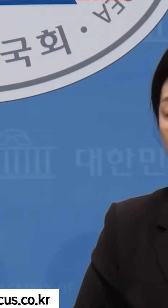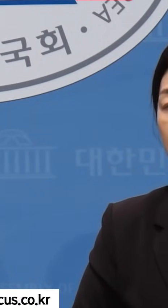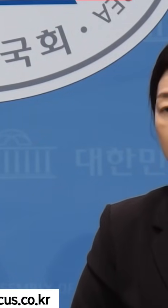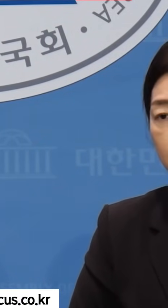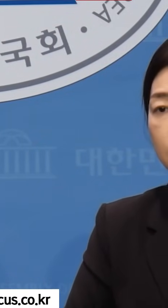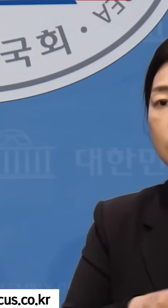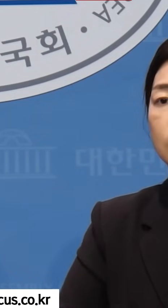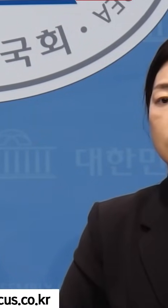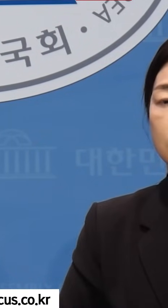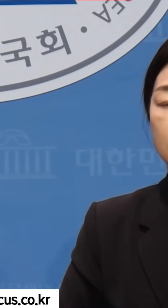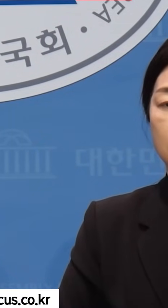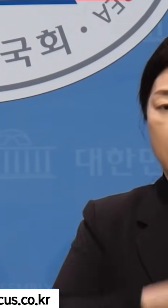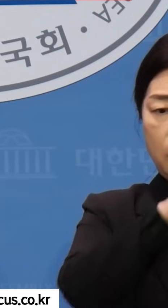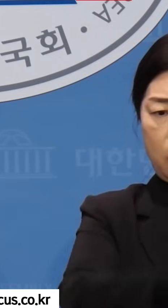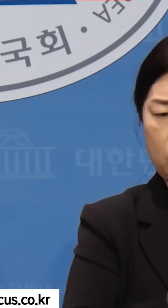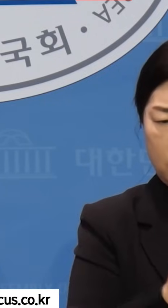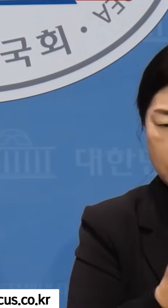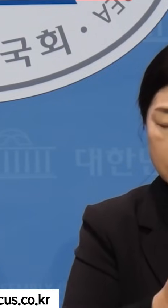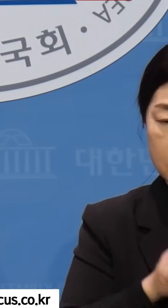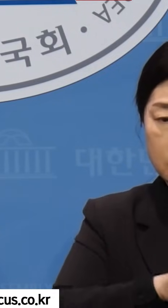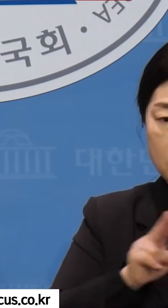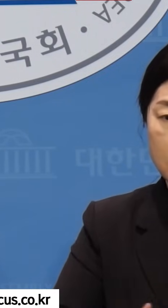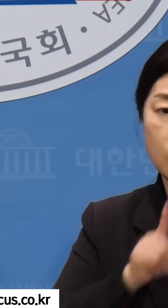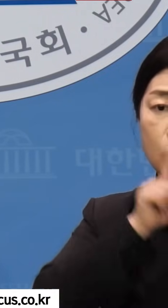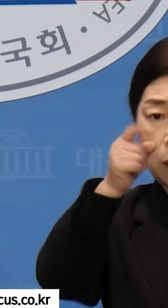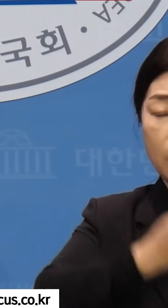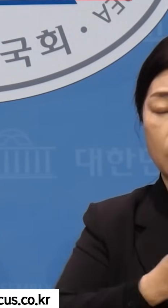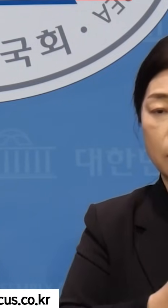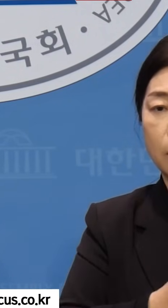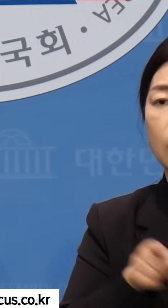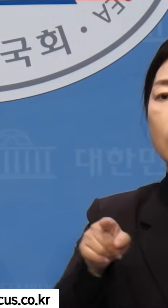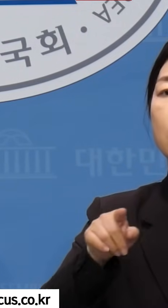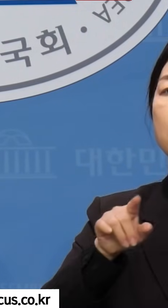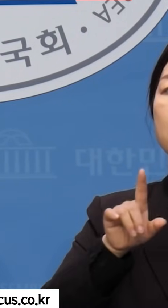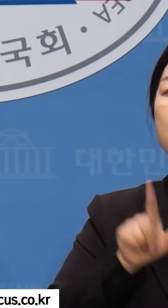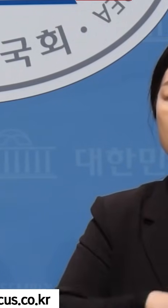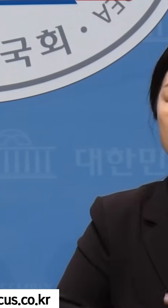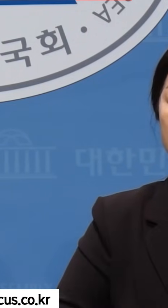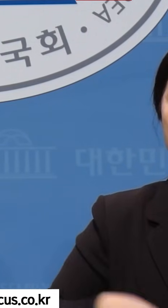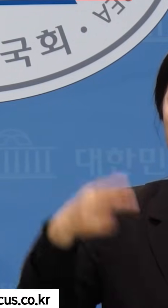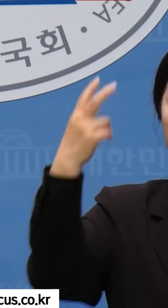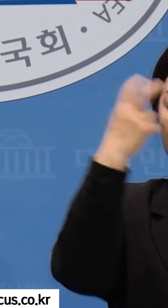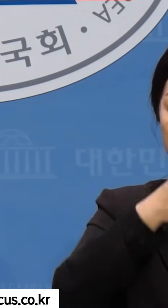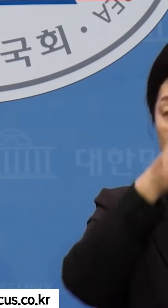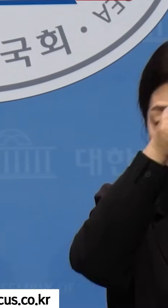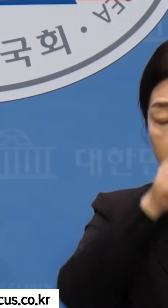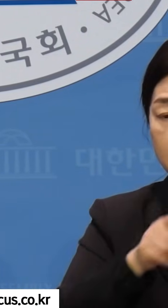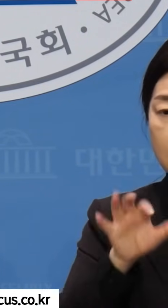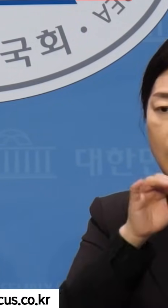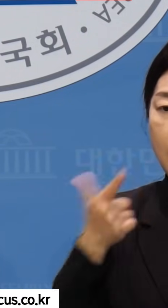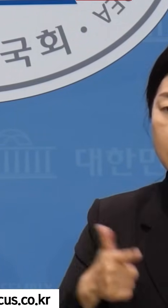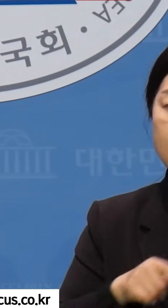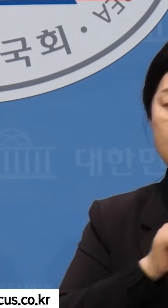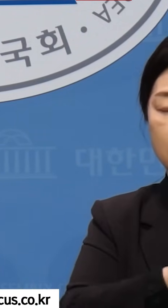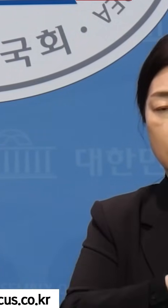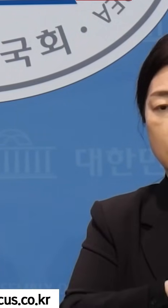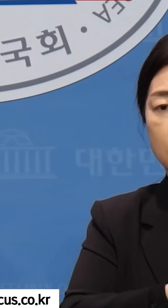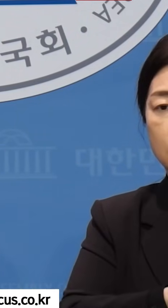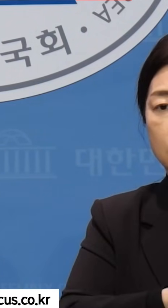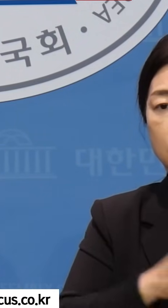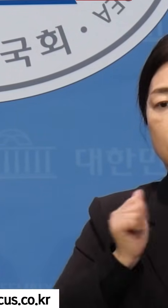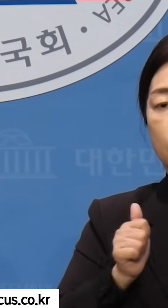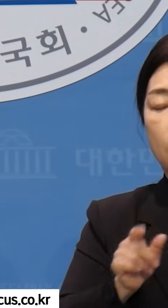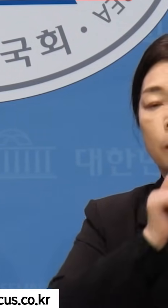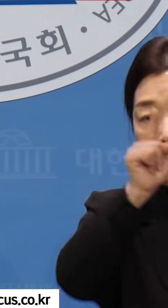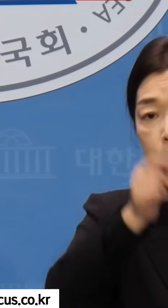불구하고 똑같은 내용의 형사소송에 대하여 검찰은 안민석 국회의원을 기소한 것이다.